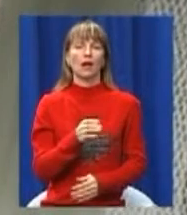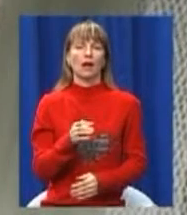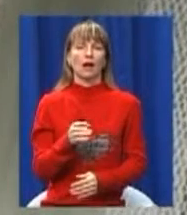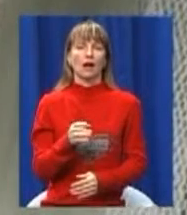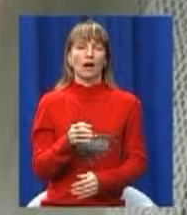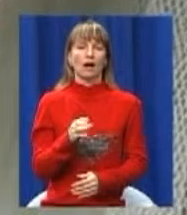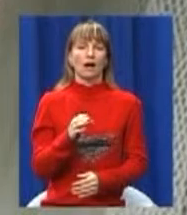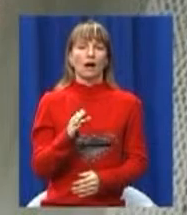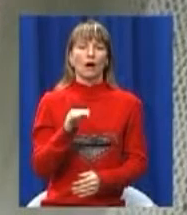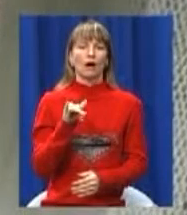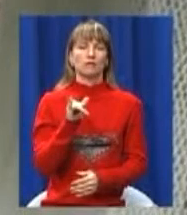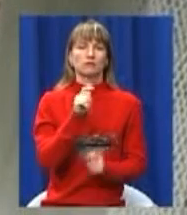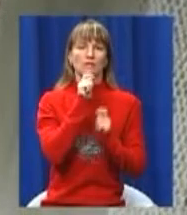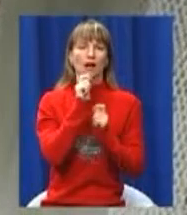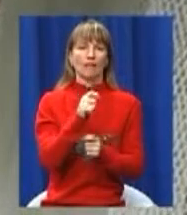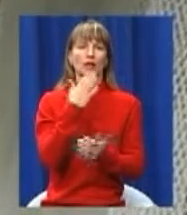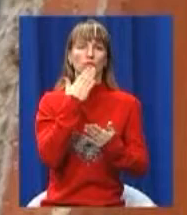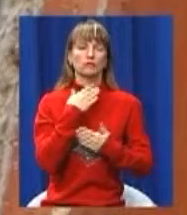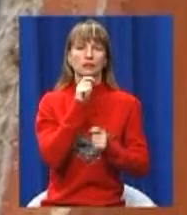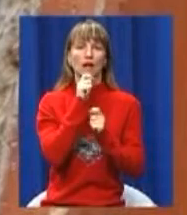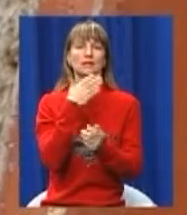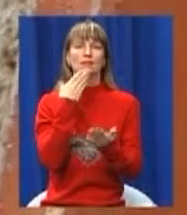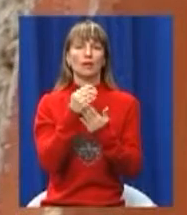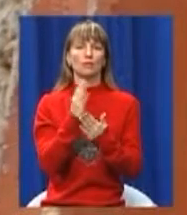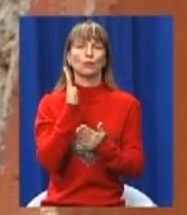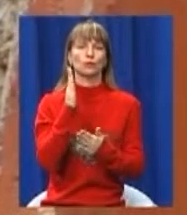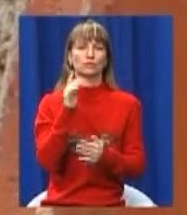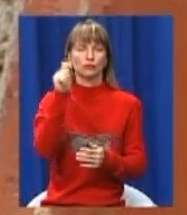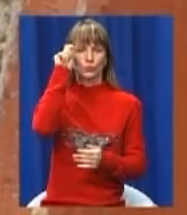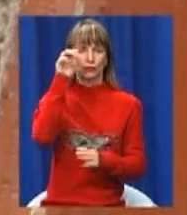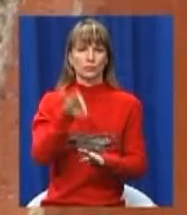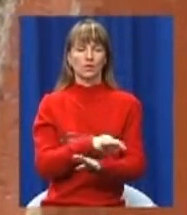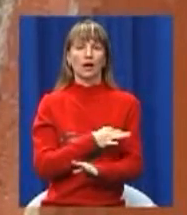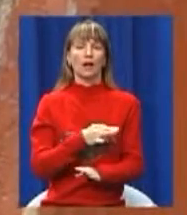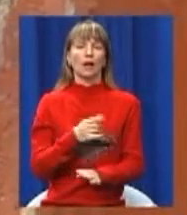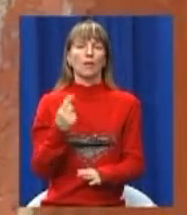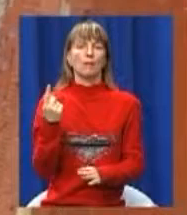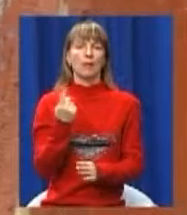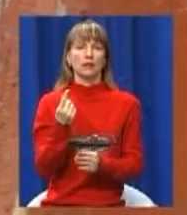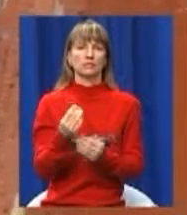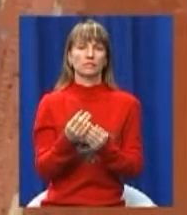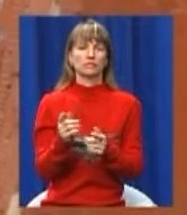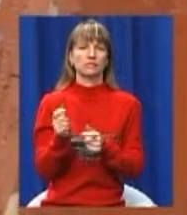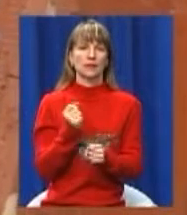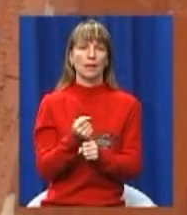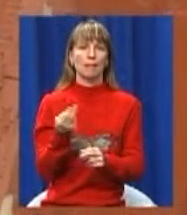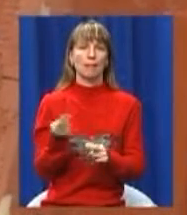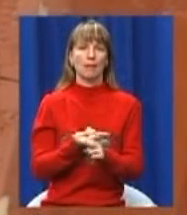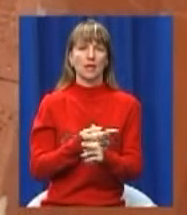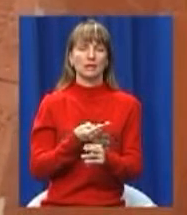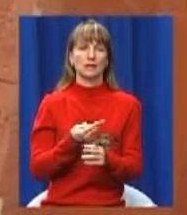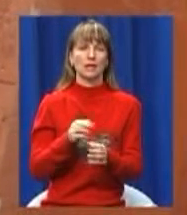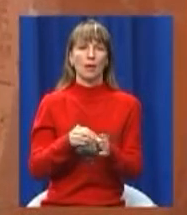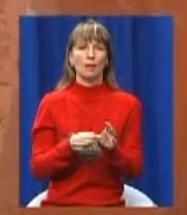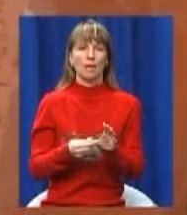знак кохання дами дарували рукавичку своїм кавалерам. Перші рукавички виготовляли без чохлів на пальцях і використовувалися для